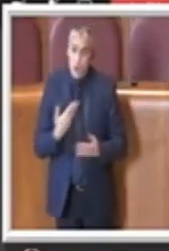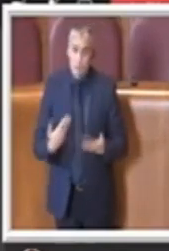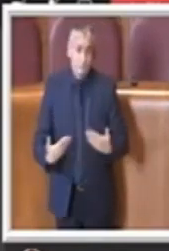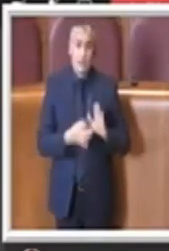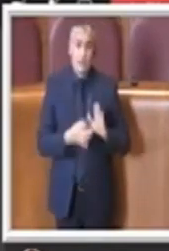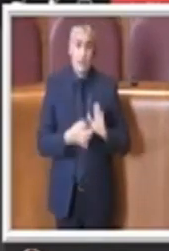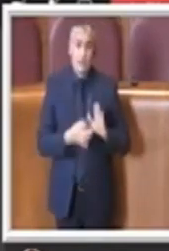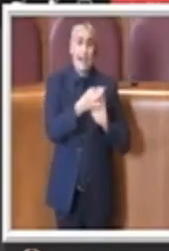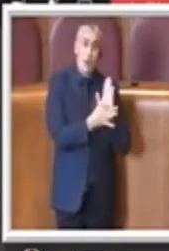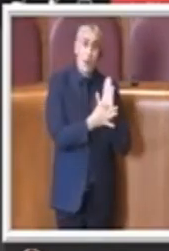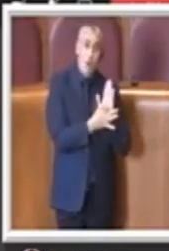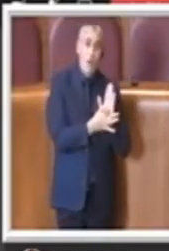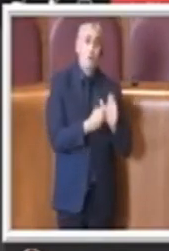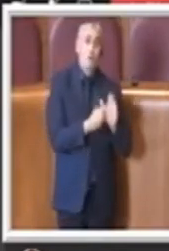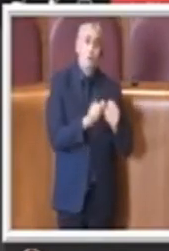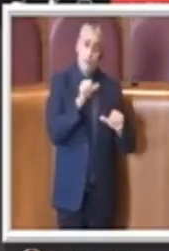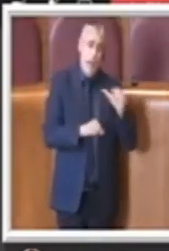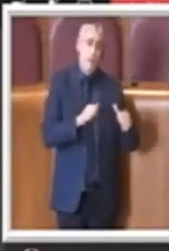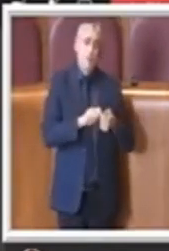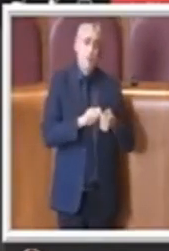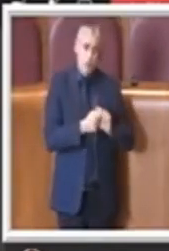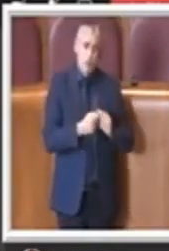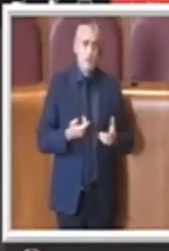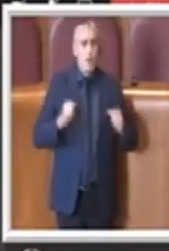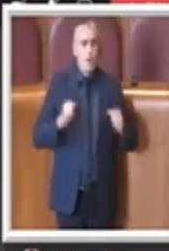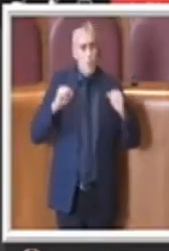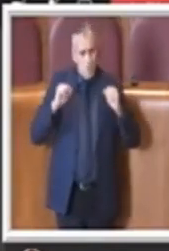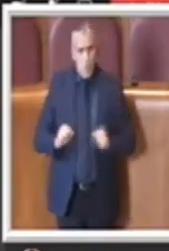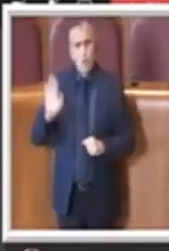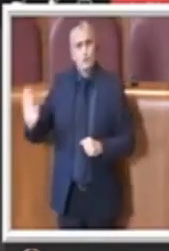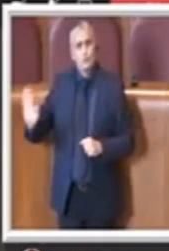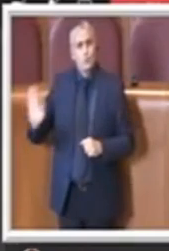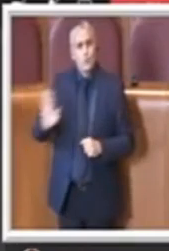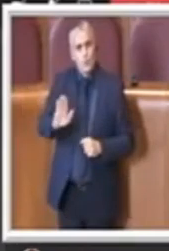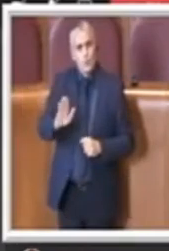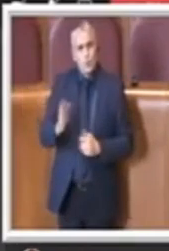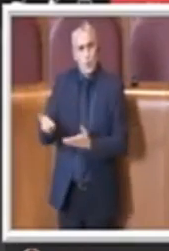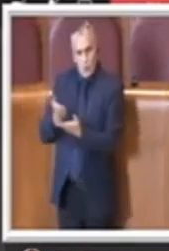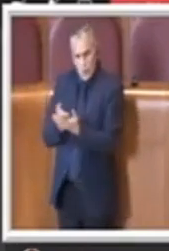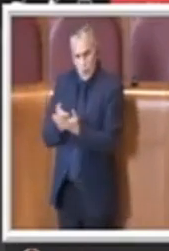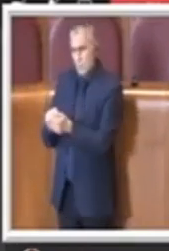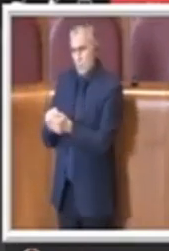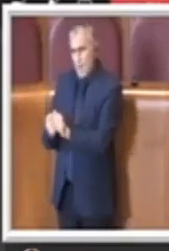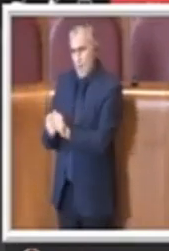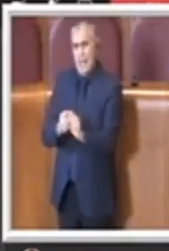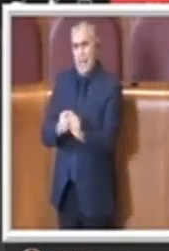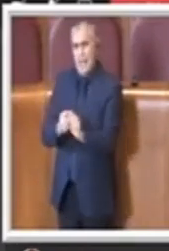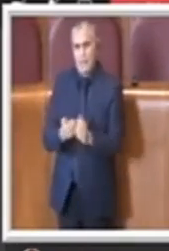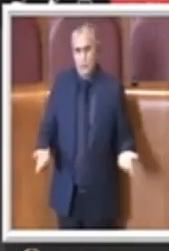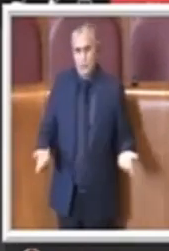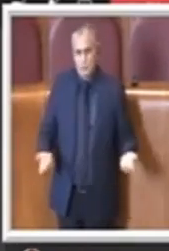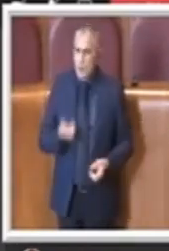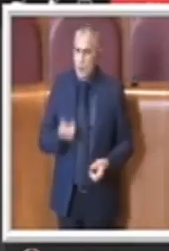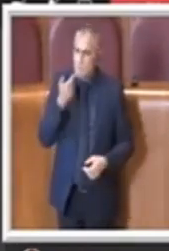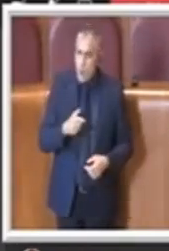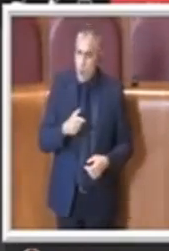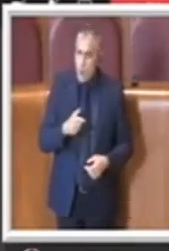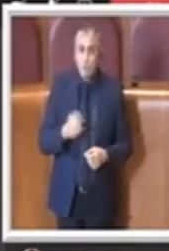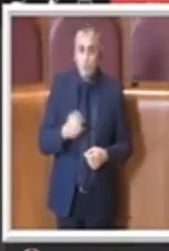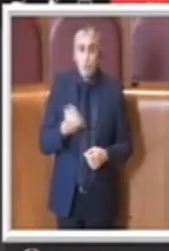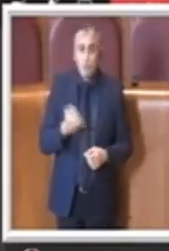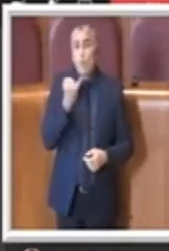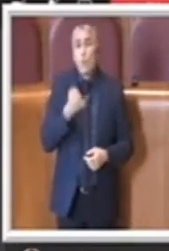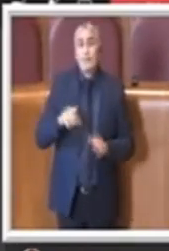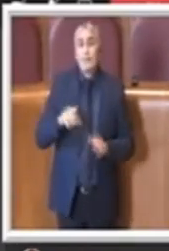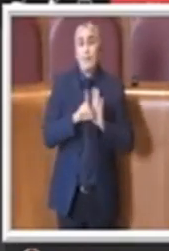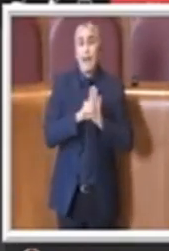questo regolamento perché invece avremmo dovuto valorizzare questo lavoro dico tutto questo perché nella delibera nell'ultima